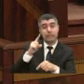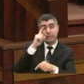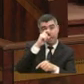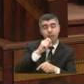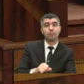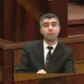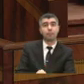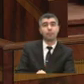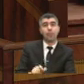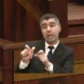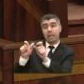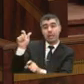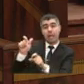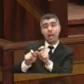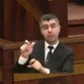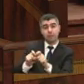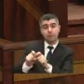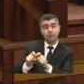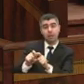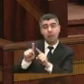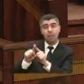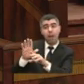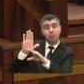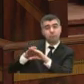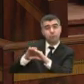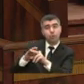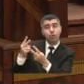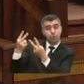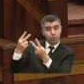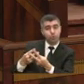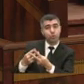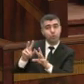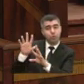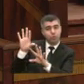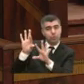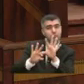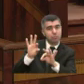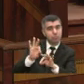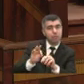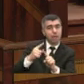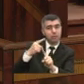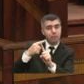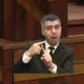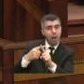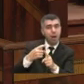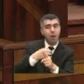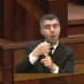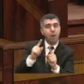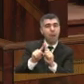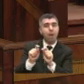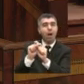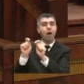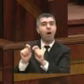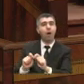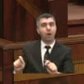وهؤلاء المكفرون يستغلون روح الديمقراطية اللي كاينة في بلادنا والمناخ ديال الحريات من أجل